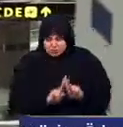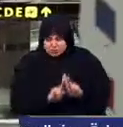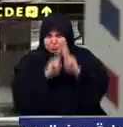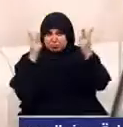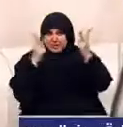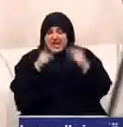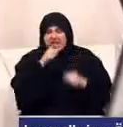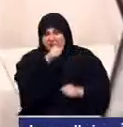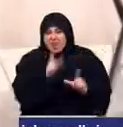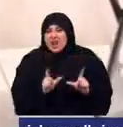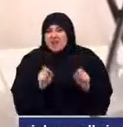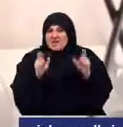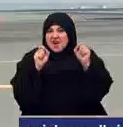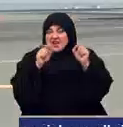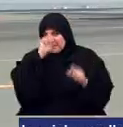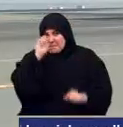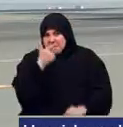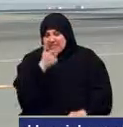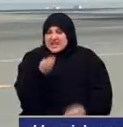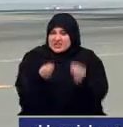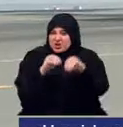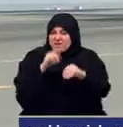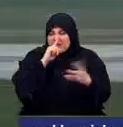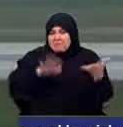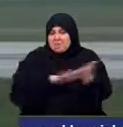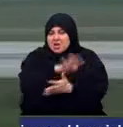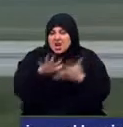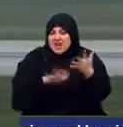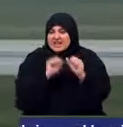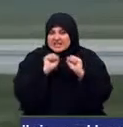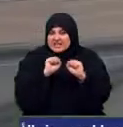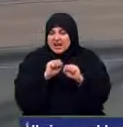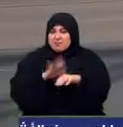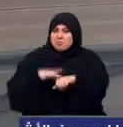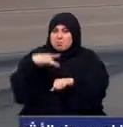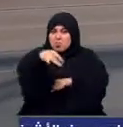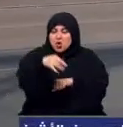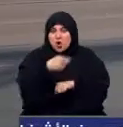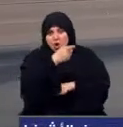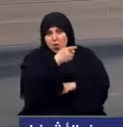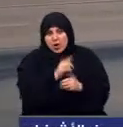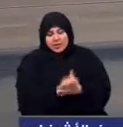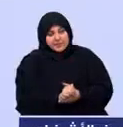الفيروس ستشكل عائقاً إضافياً في مكافحة انتقال العدوى.